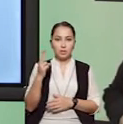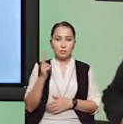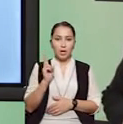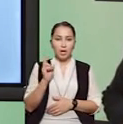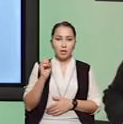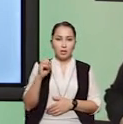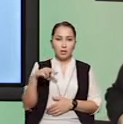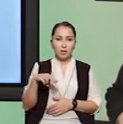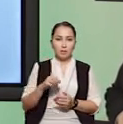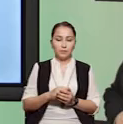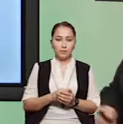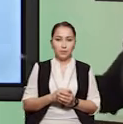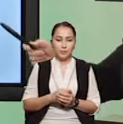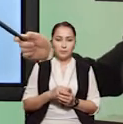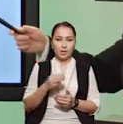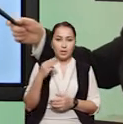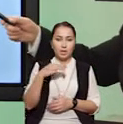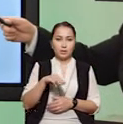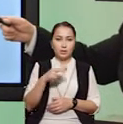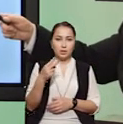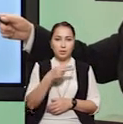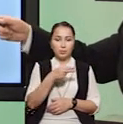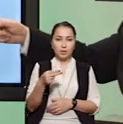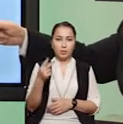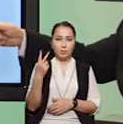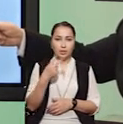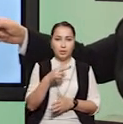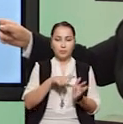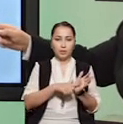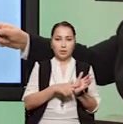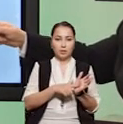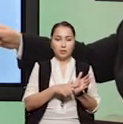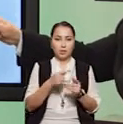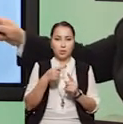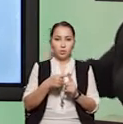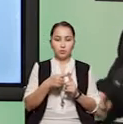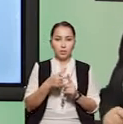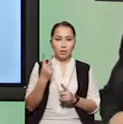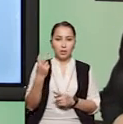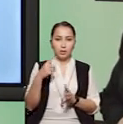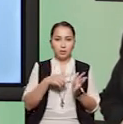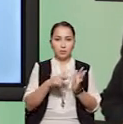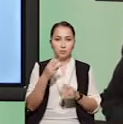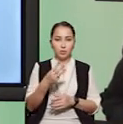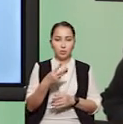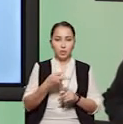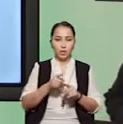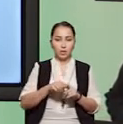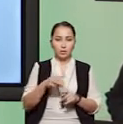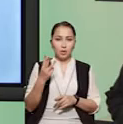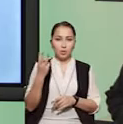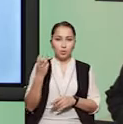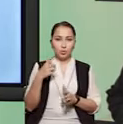Selsiyni Kelvinda ifodalang. T2 barobar 27 gradus Selsiyga qo'shiladi 273 ni.